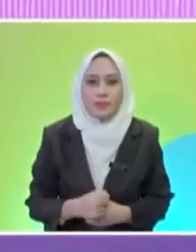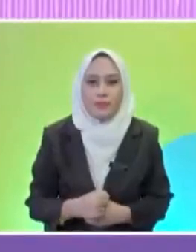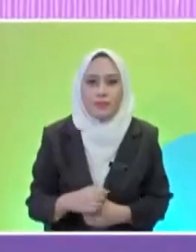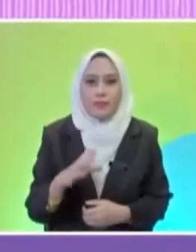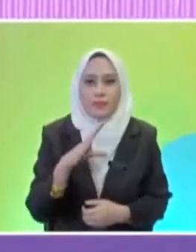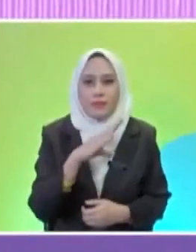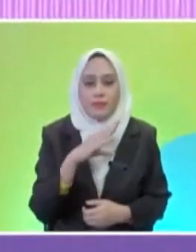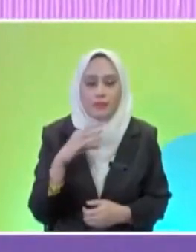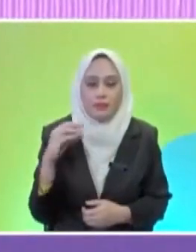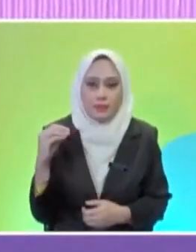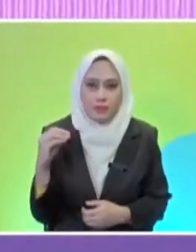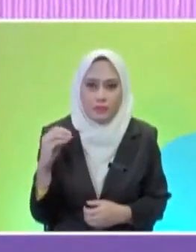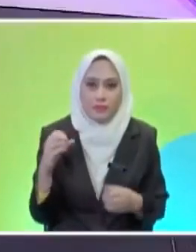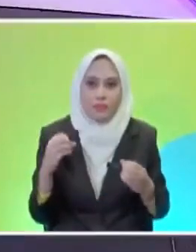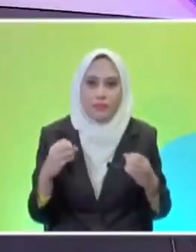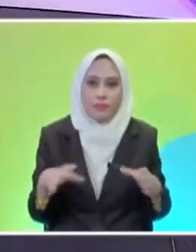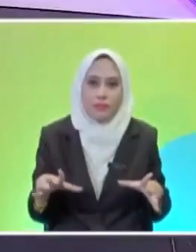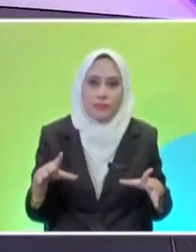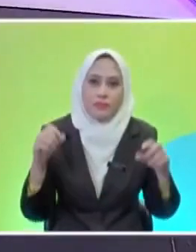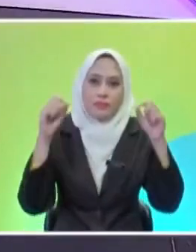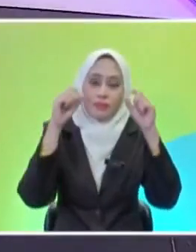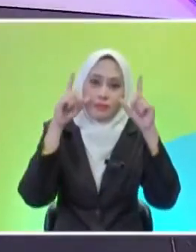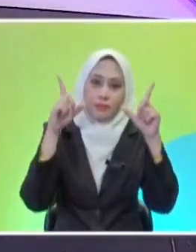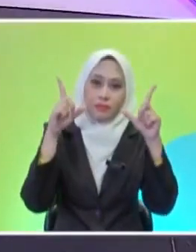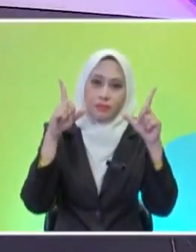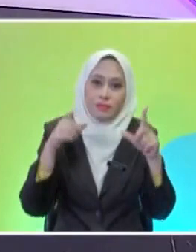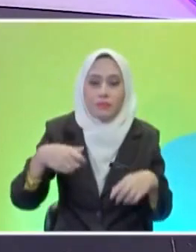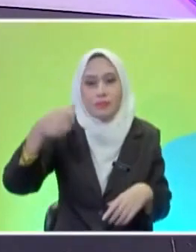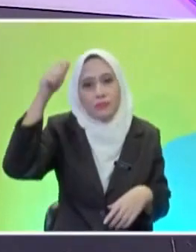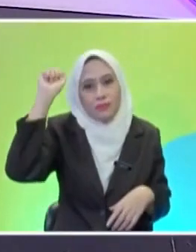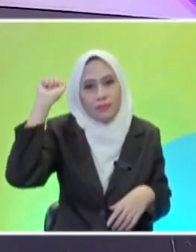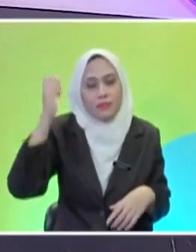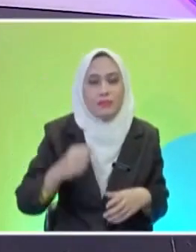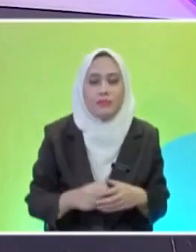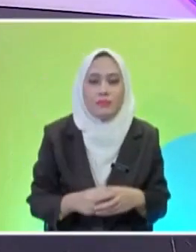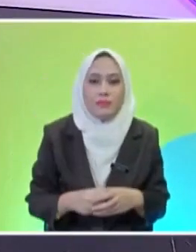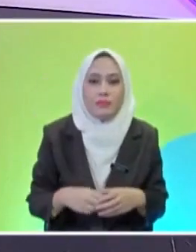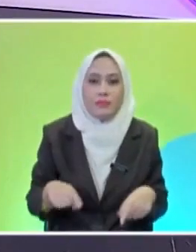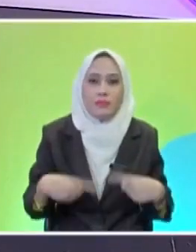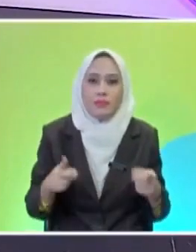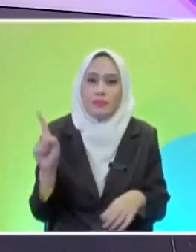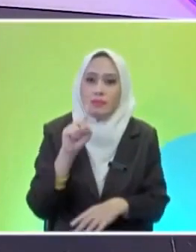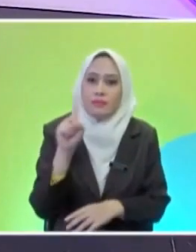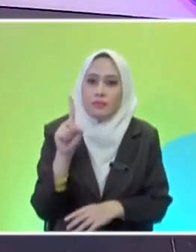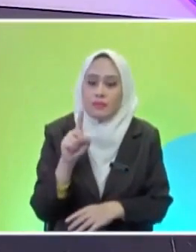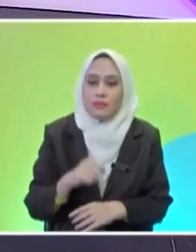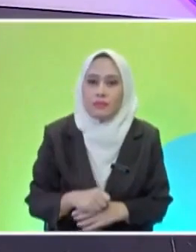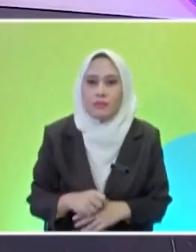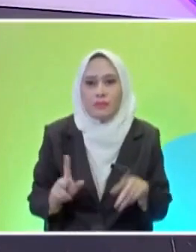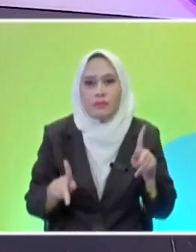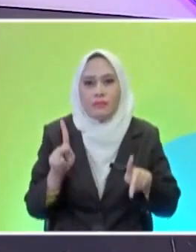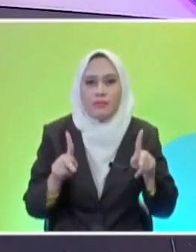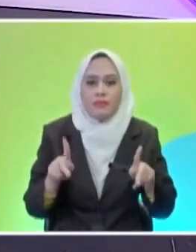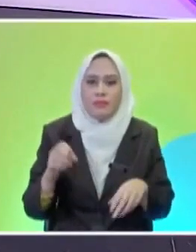Dan waktu pagi, lepas kita bangun pagi, dah gosok gigi, mandi. Kita nak pergi mana, murid-murid semua, Hanif? Kalau saya